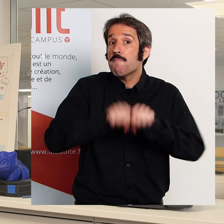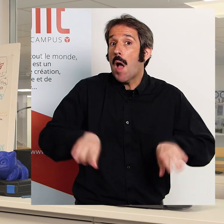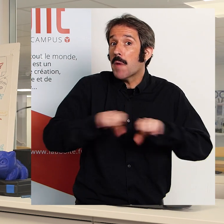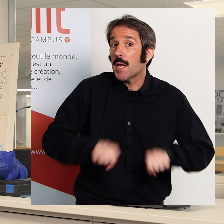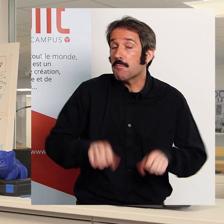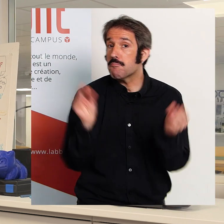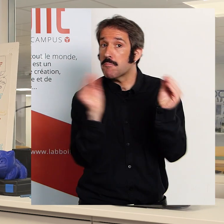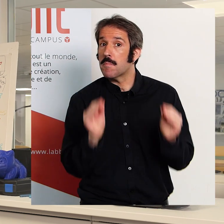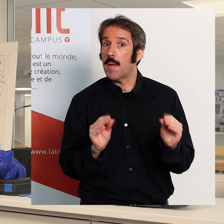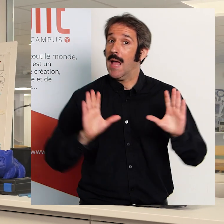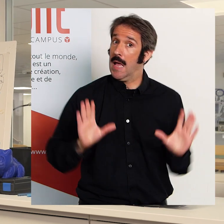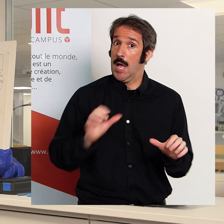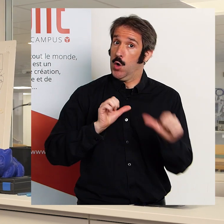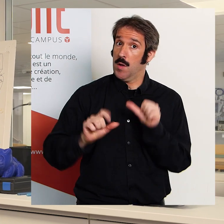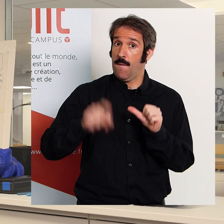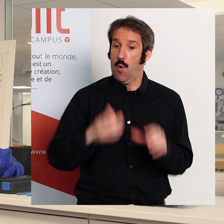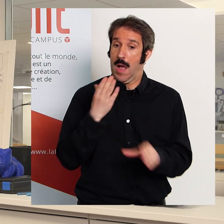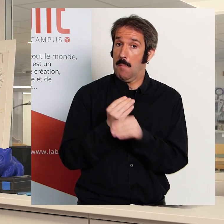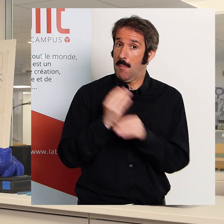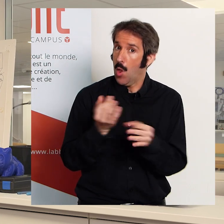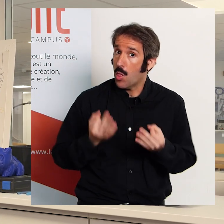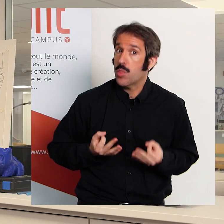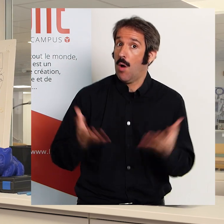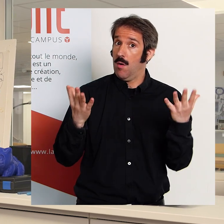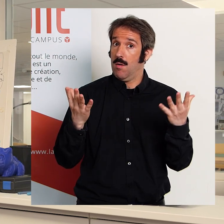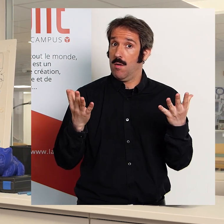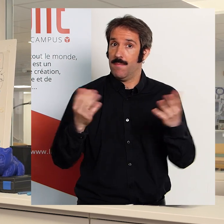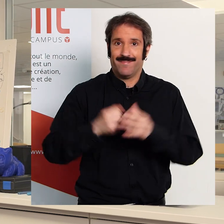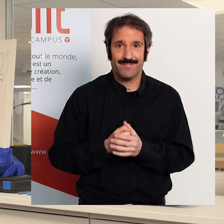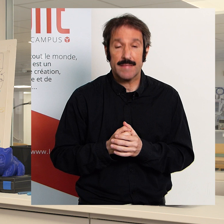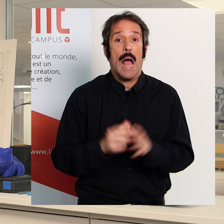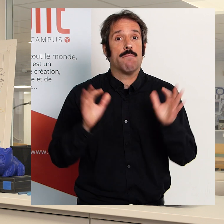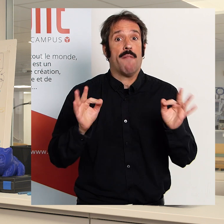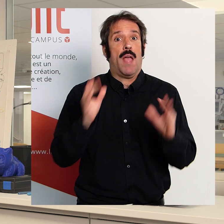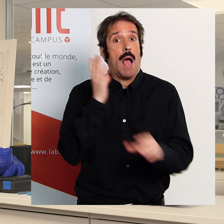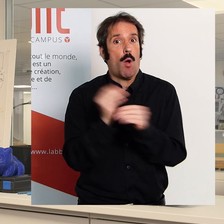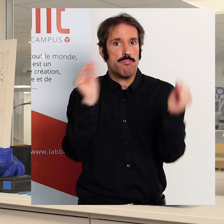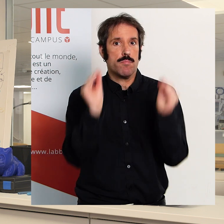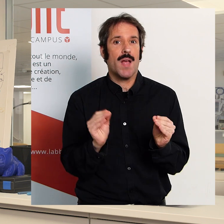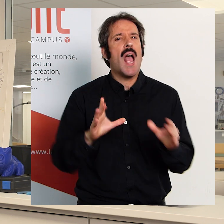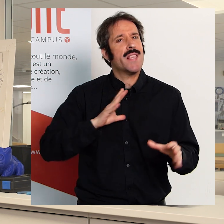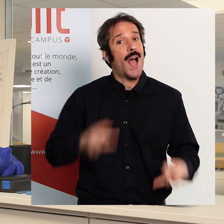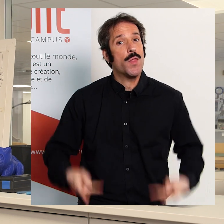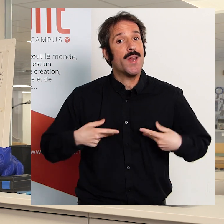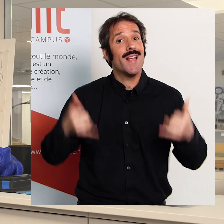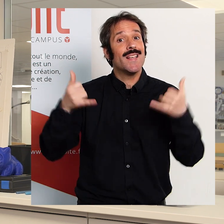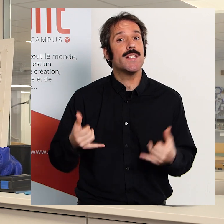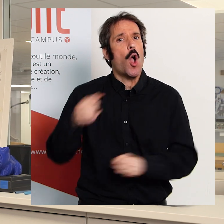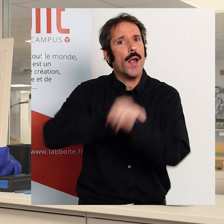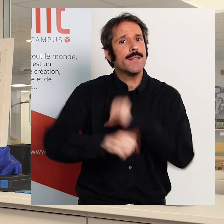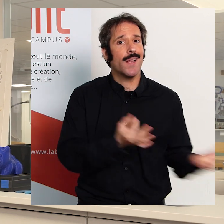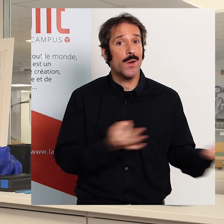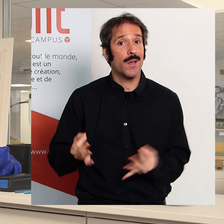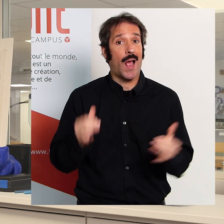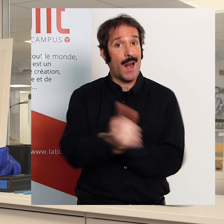modélise moi-même et pour cela il va falloir prévoir un petit peu de temps pour apprendre à modéliser. À ce sujet, je vous renvoie vers les ateliers modélisation